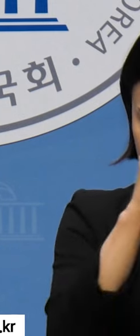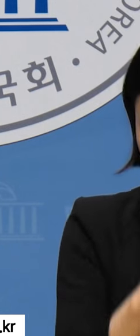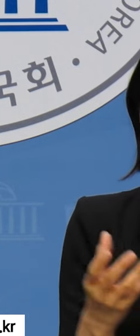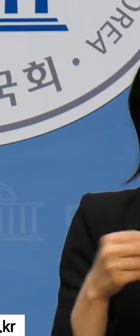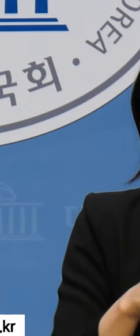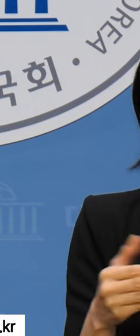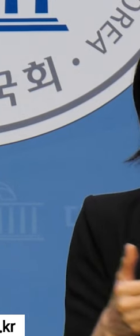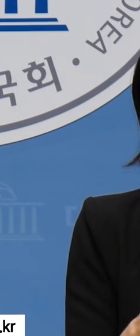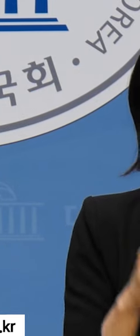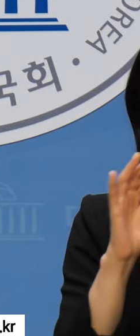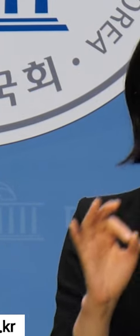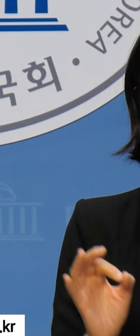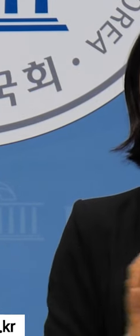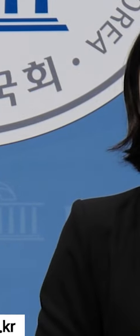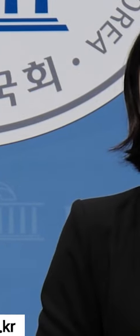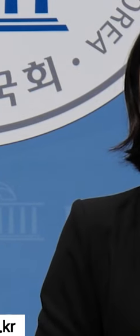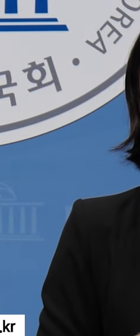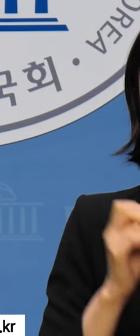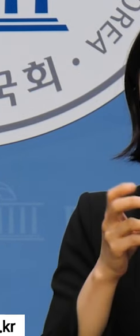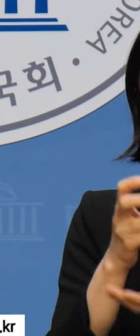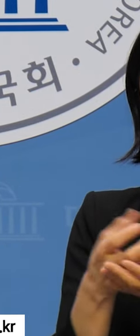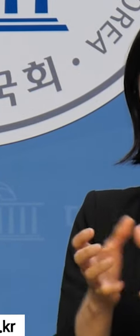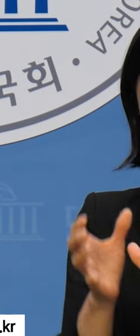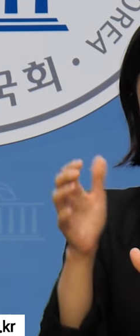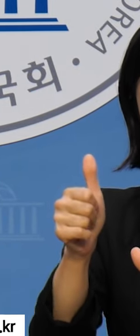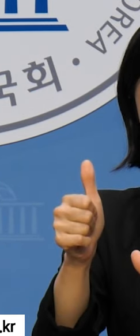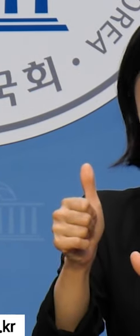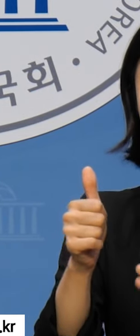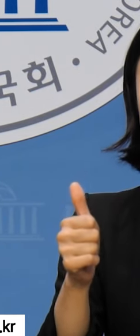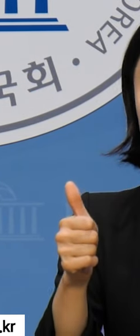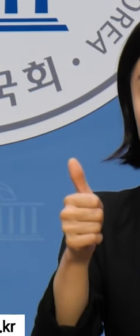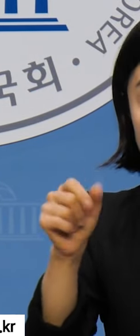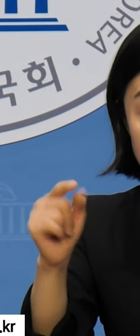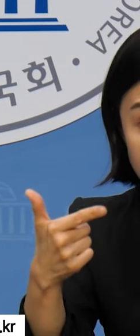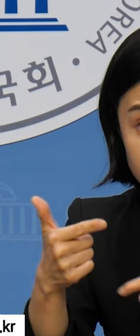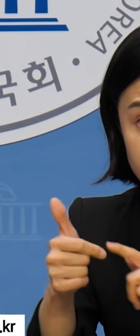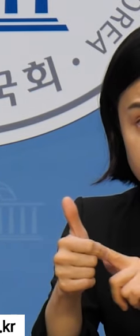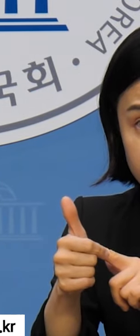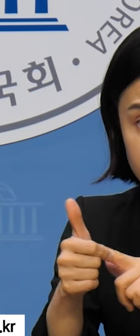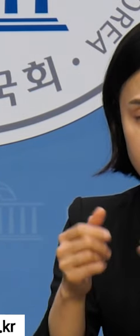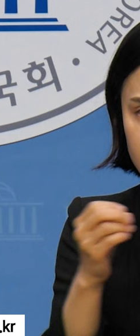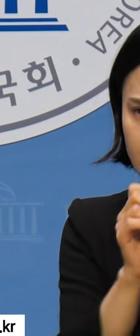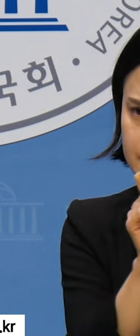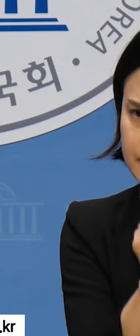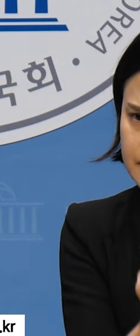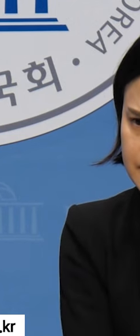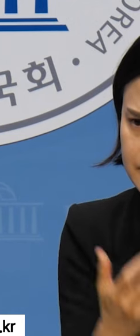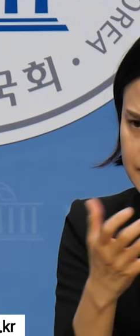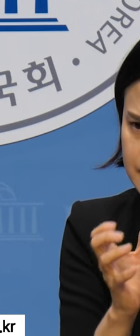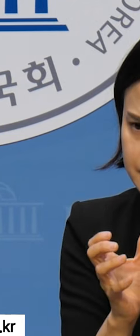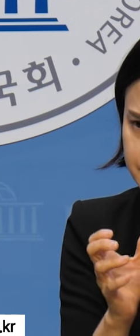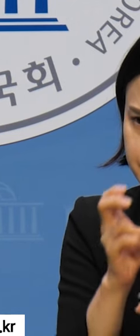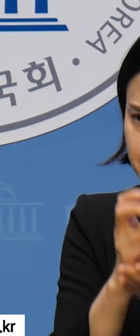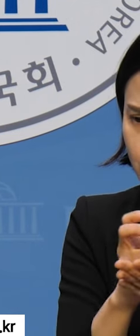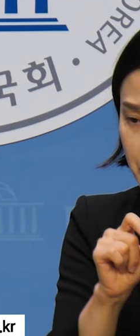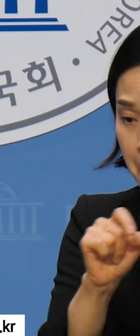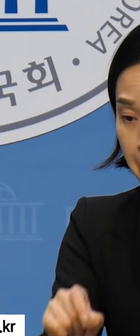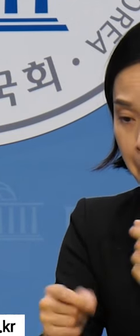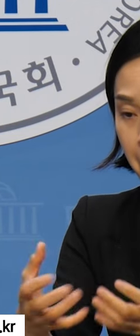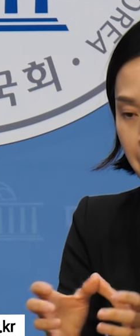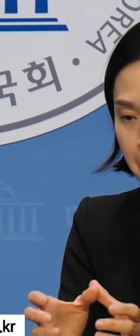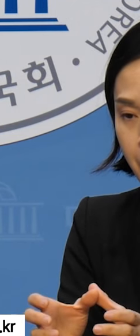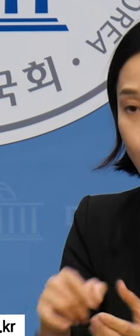놀라운데 일국의 법무부 장관이 댓글 팀과 유사한 사설 조직을 법무부 밖에 두고 있었다는 혹이